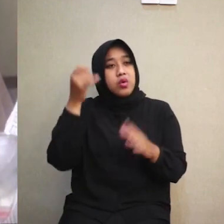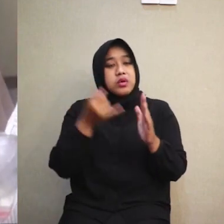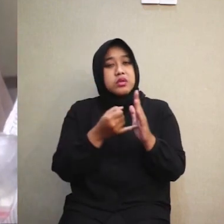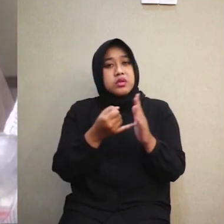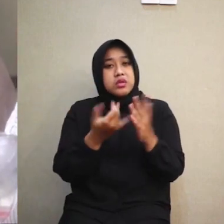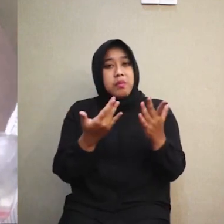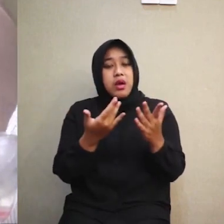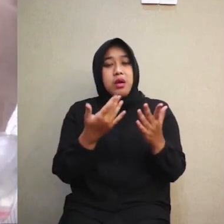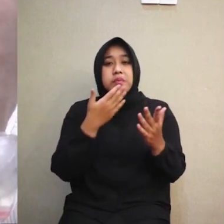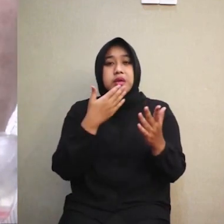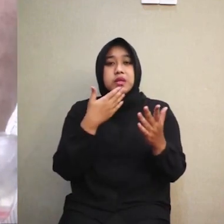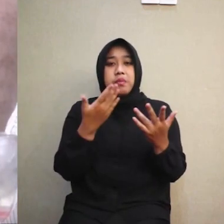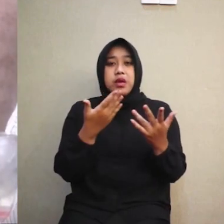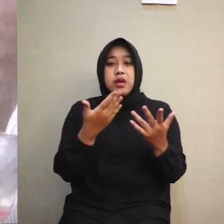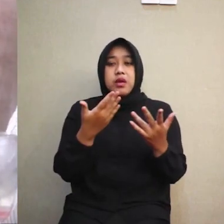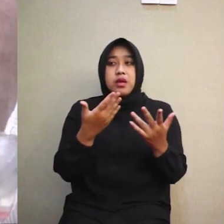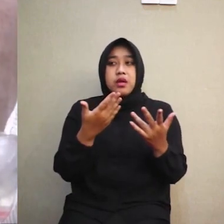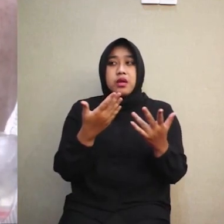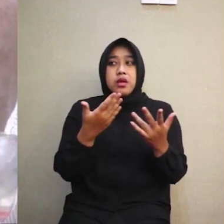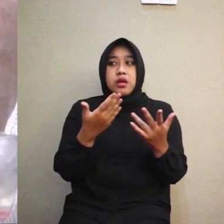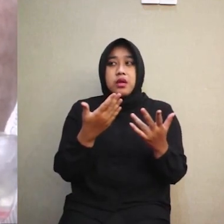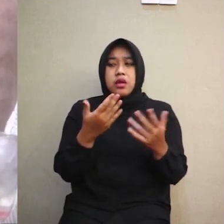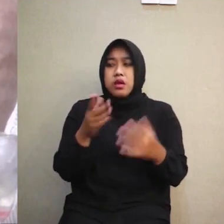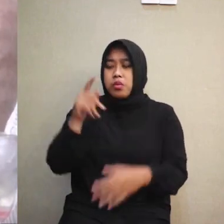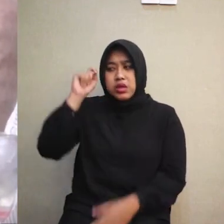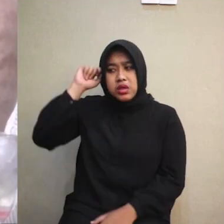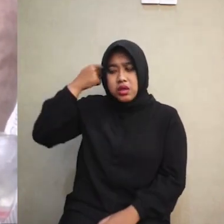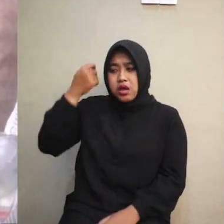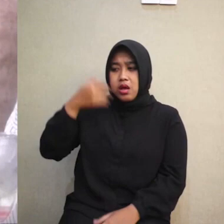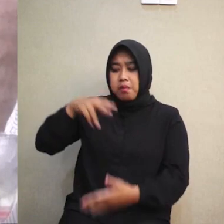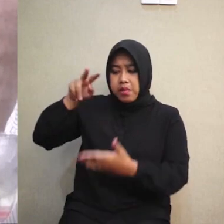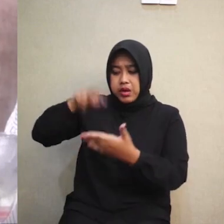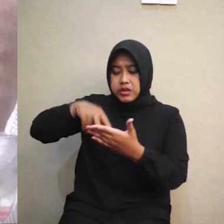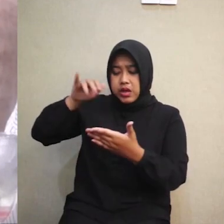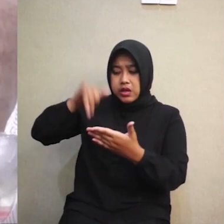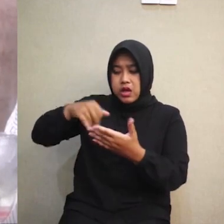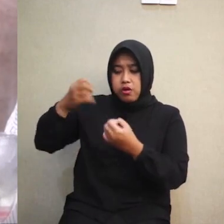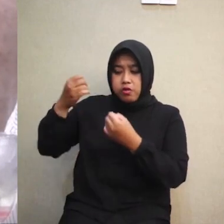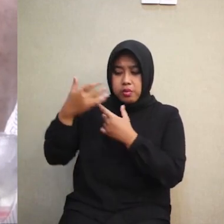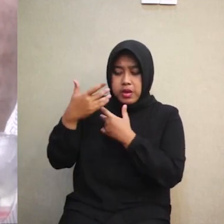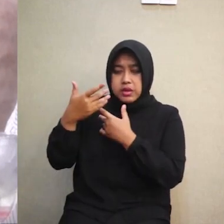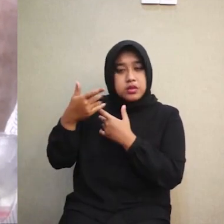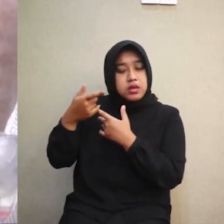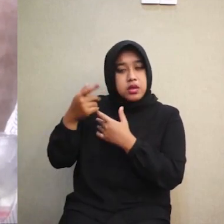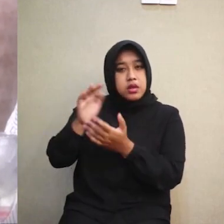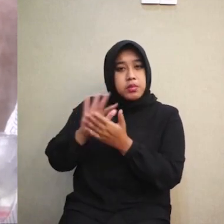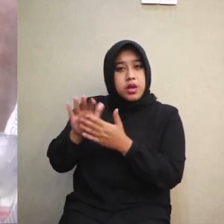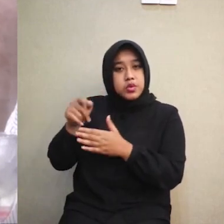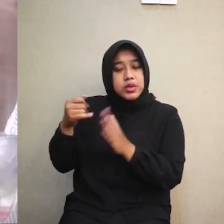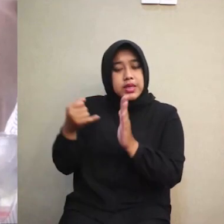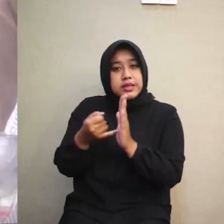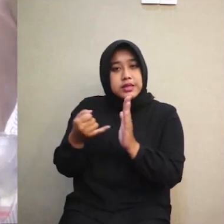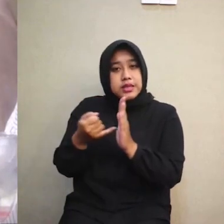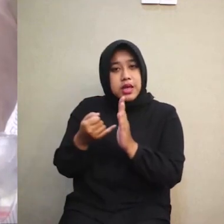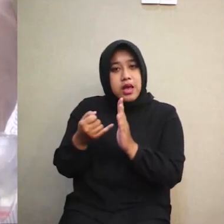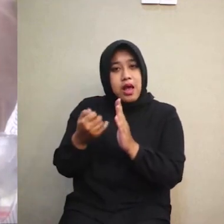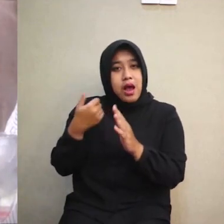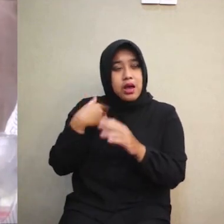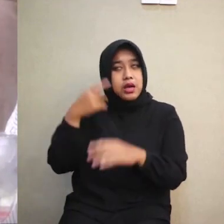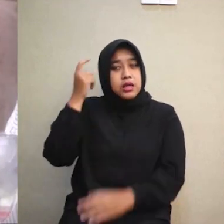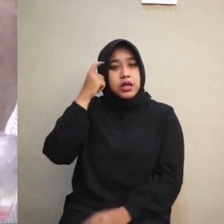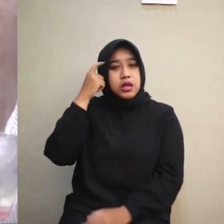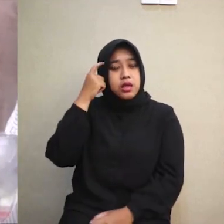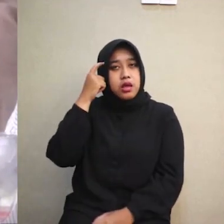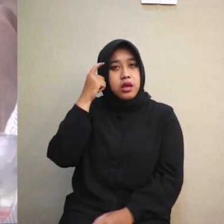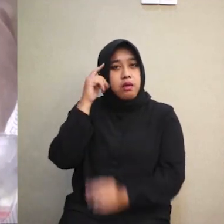kadang enggak sih ingat enggak misalnya kita membaca gitu informasinya itu tiba-tiba tapi isinya itu sebenarnya ada di